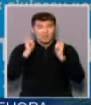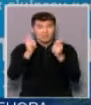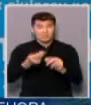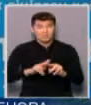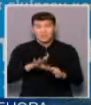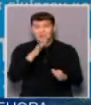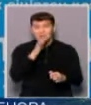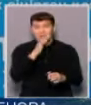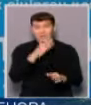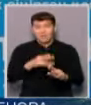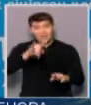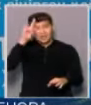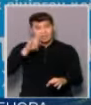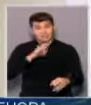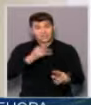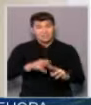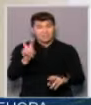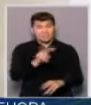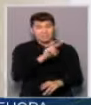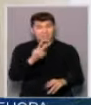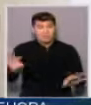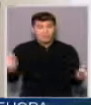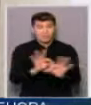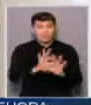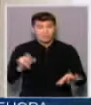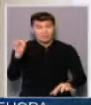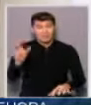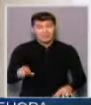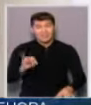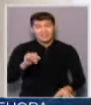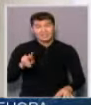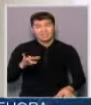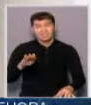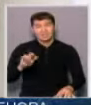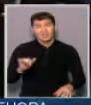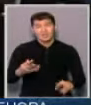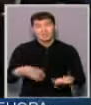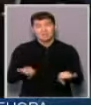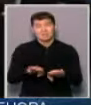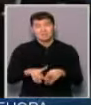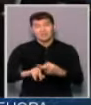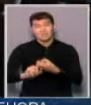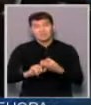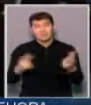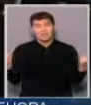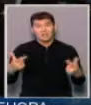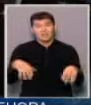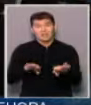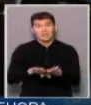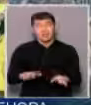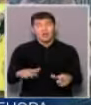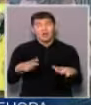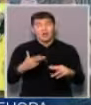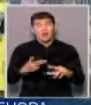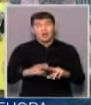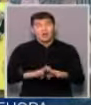заслуженного деятеля культуры Казахстана и Кыргызстана композитора Ильи Жаканова. Однако в связи с пандемией некоторые культурные мероприятия были